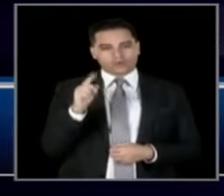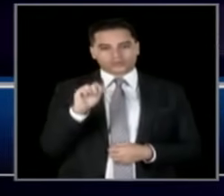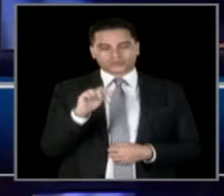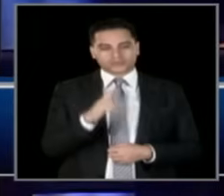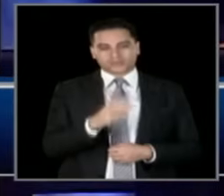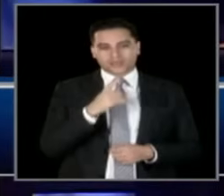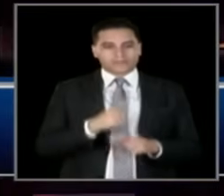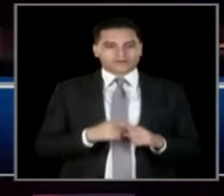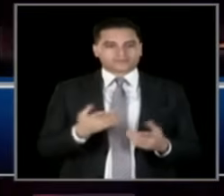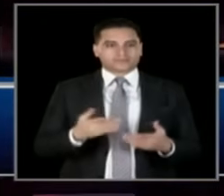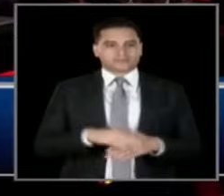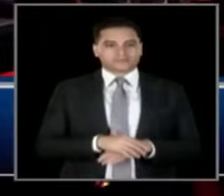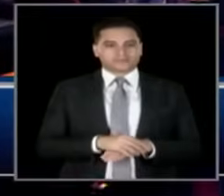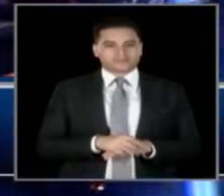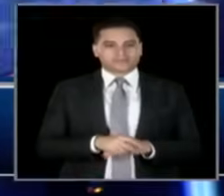إجابة خاطئة.